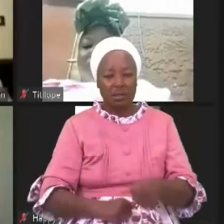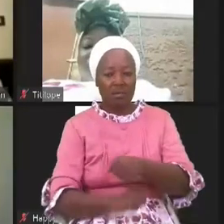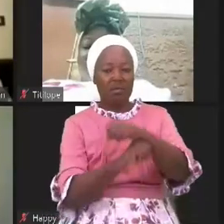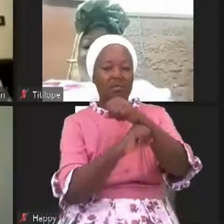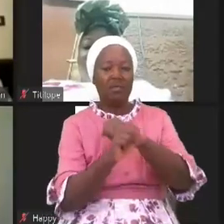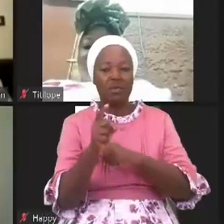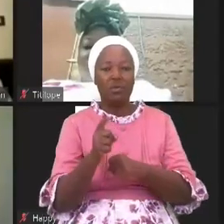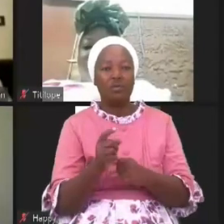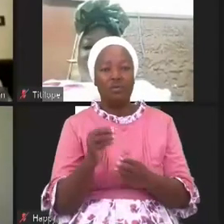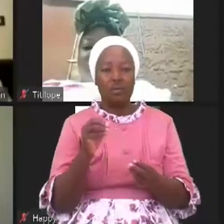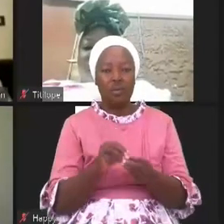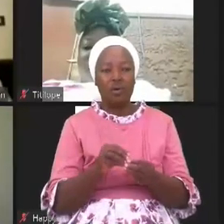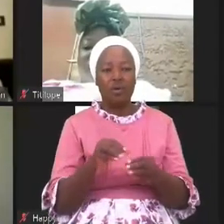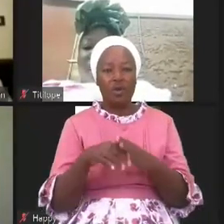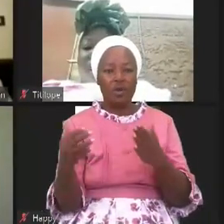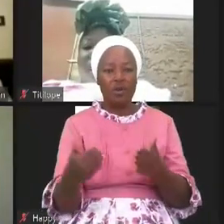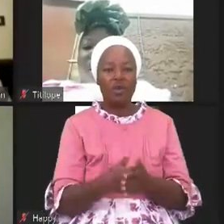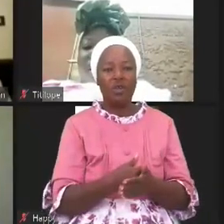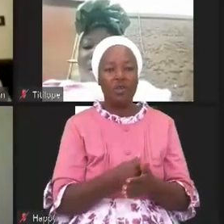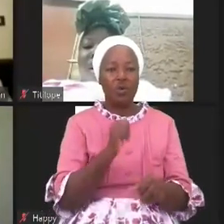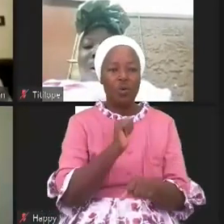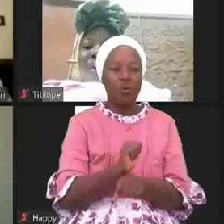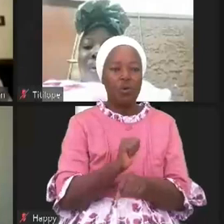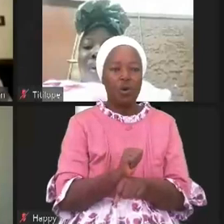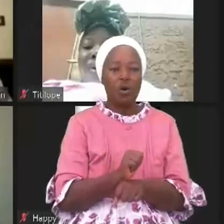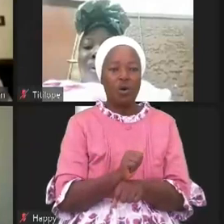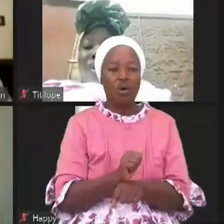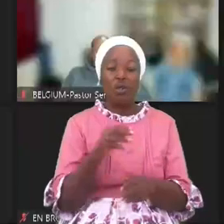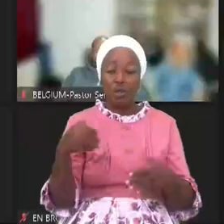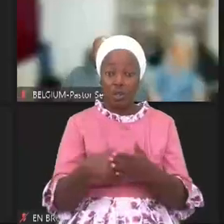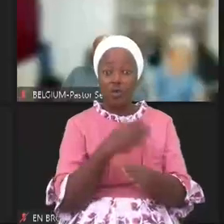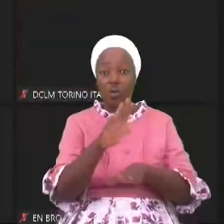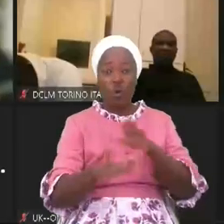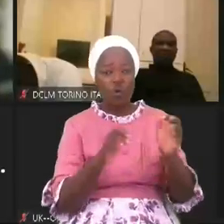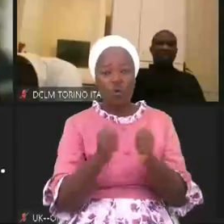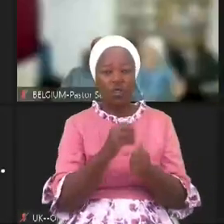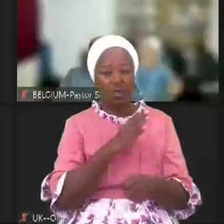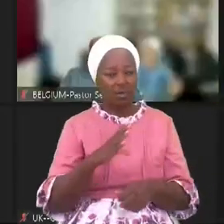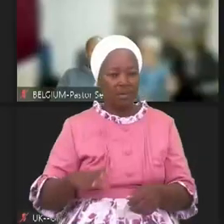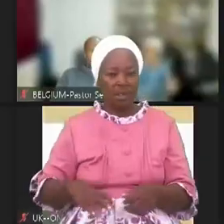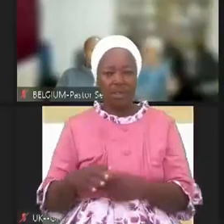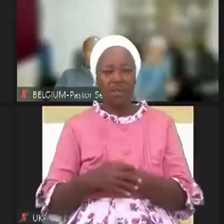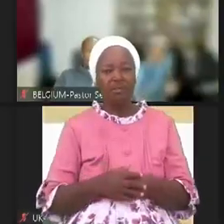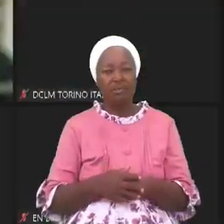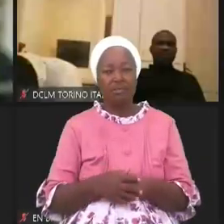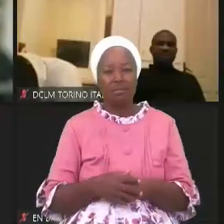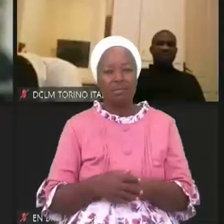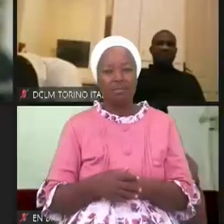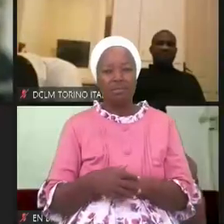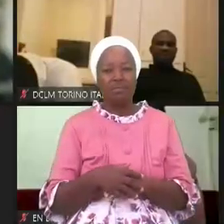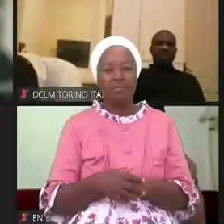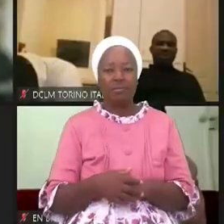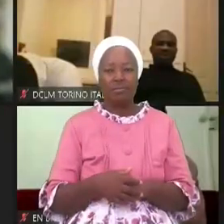vous aider davantage dans votre nouvelle marche avec Christ. Pour vous qui êtes en ligne,